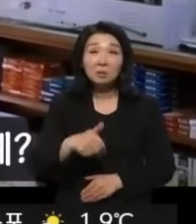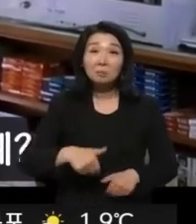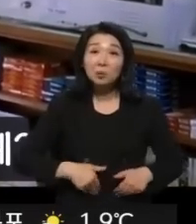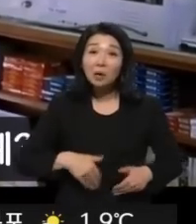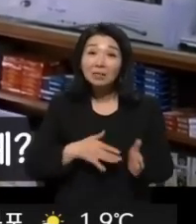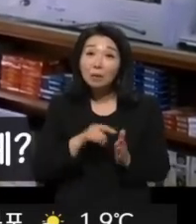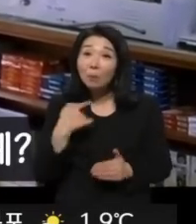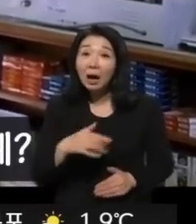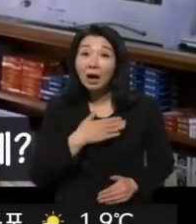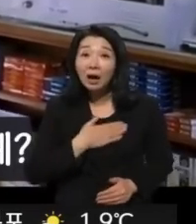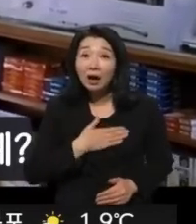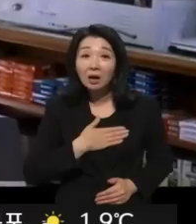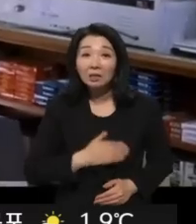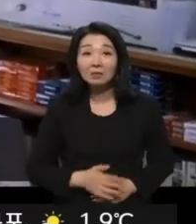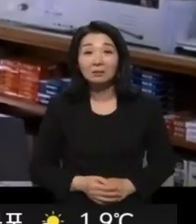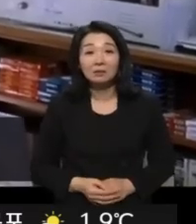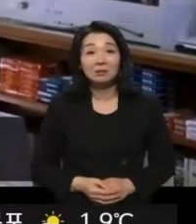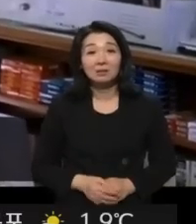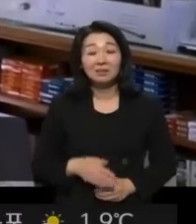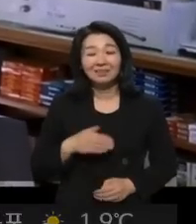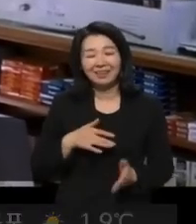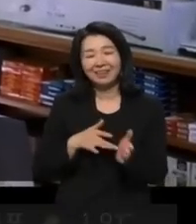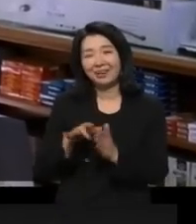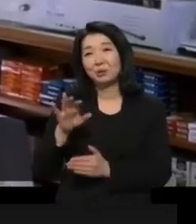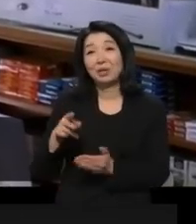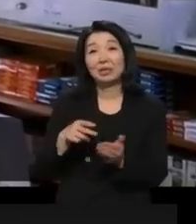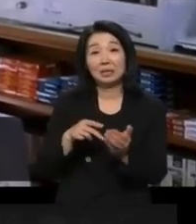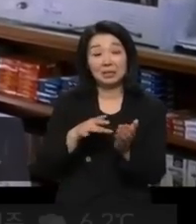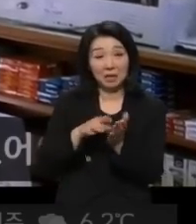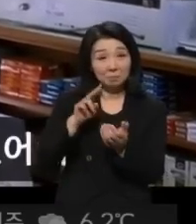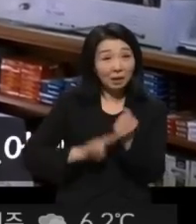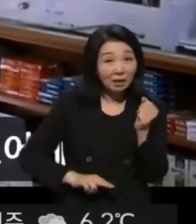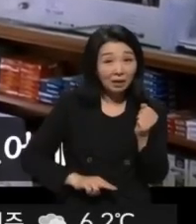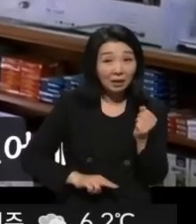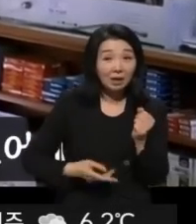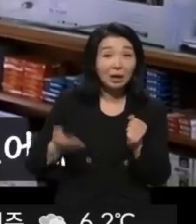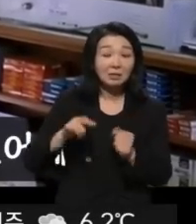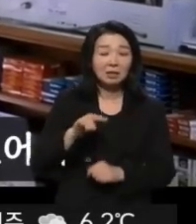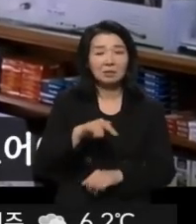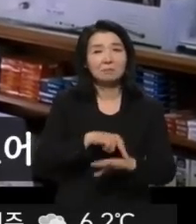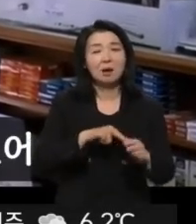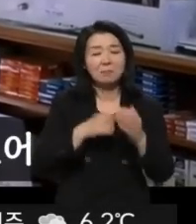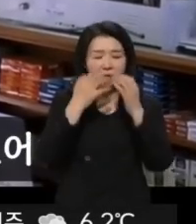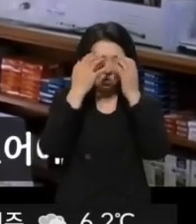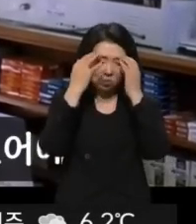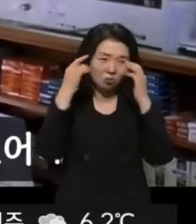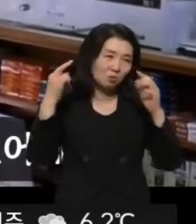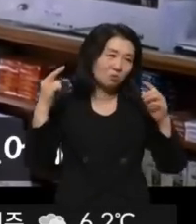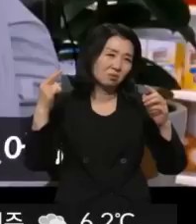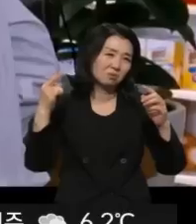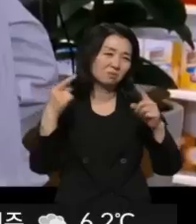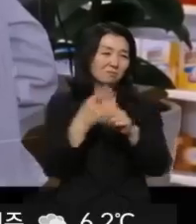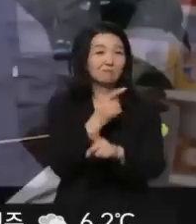약이 뭔 줄 알아요? 내가 약국에서 약을 팔지만 그 마음의 고통은 고칠 수가